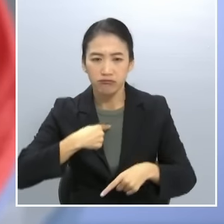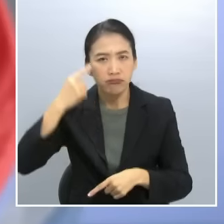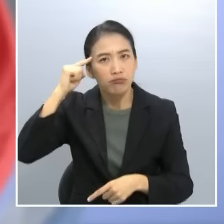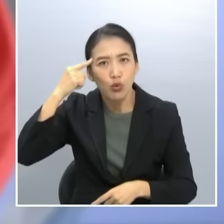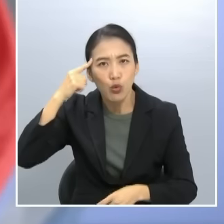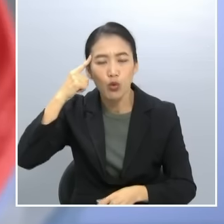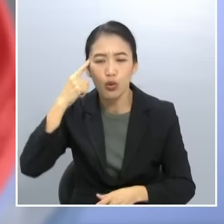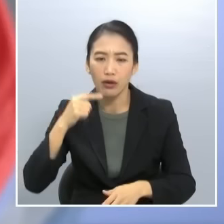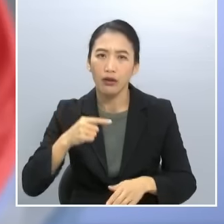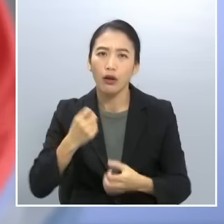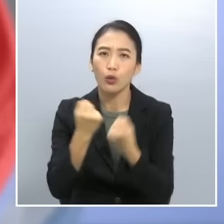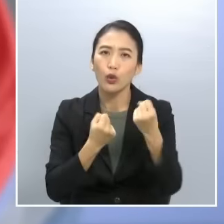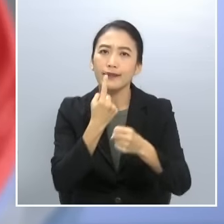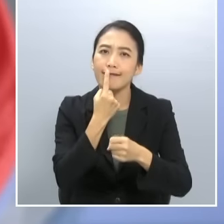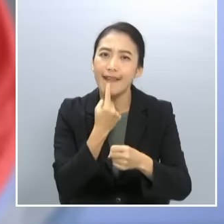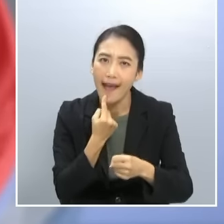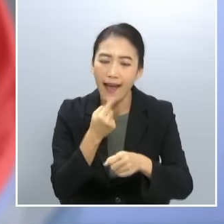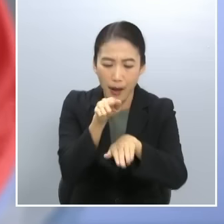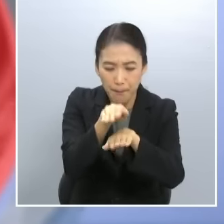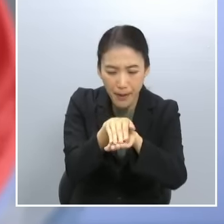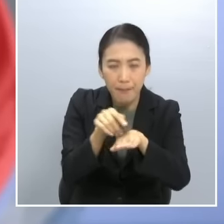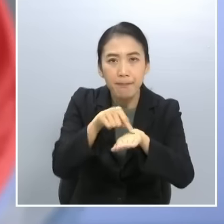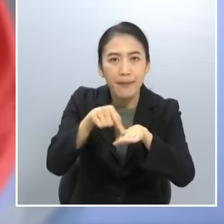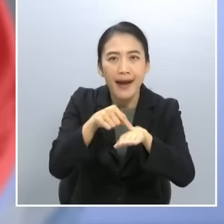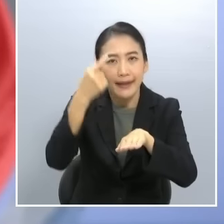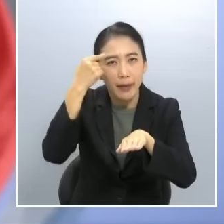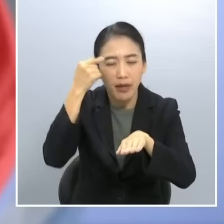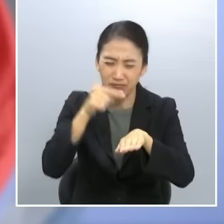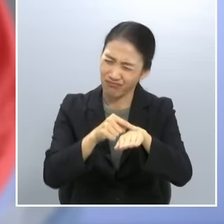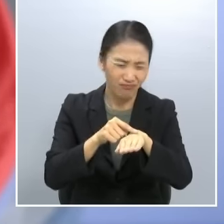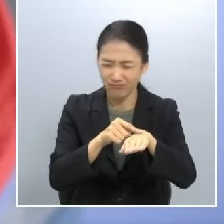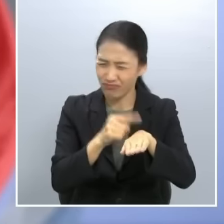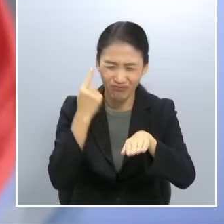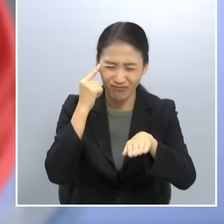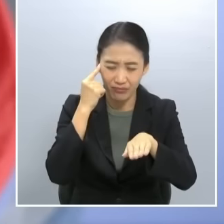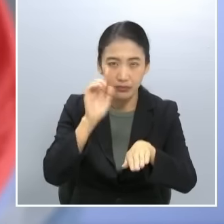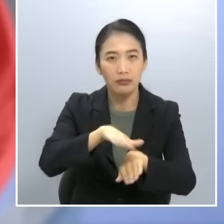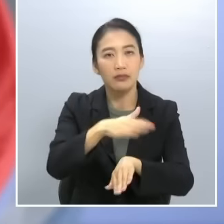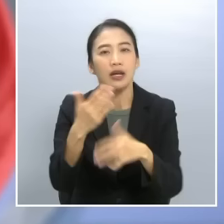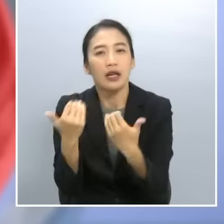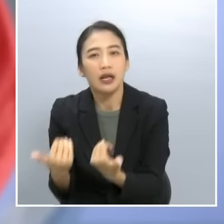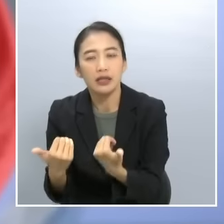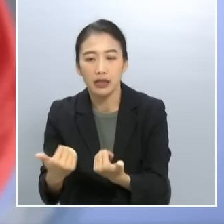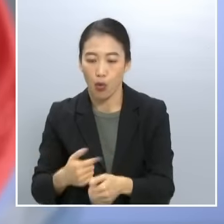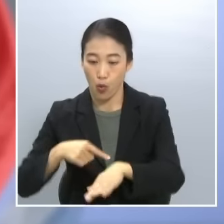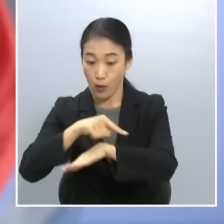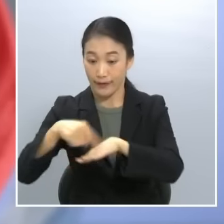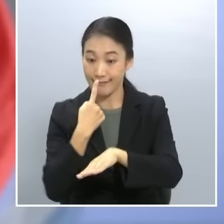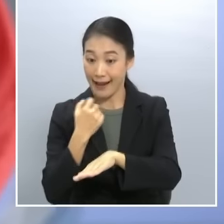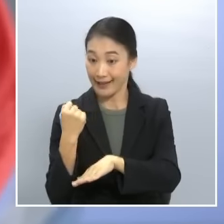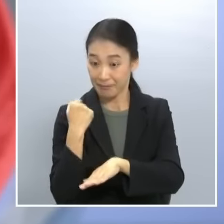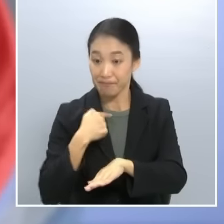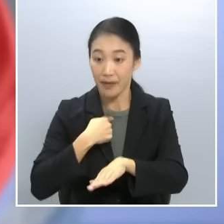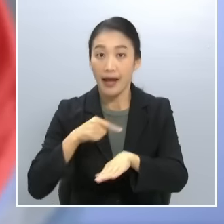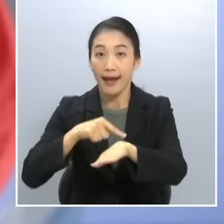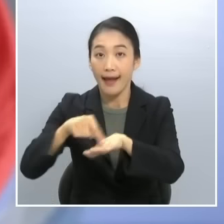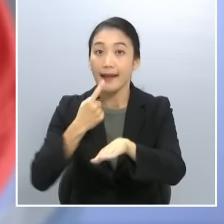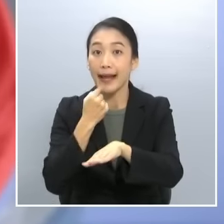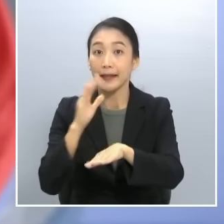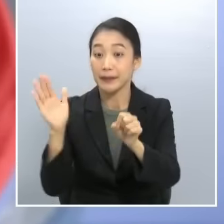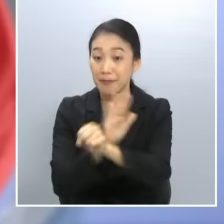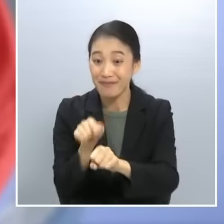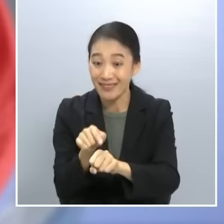มั้ยฮะอ่านี่นะฮะค่ะอ่ะไม่เป็นไรแต่ที่แน่ๆคุณผู้ชมหลังจากนั้น